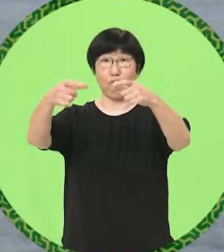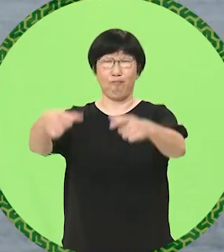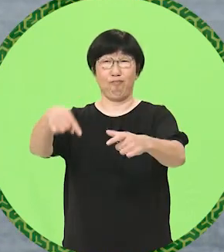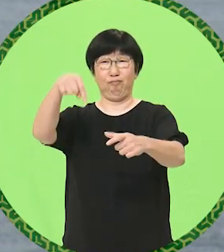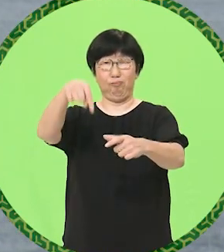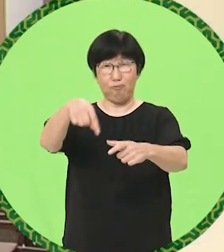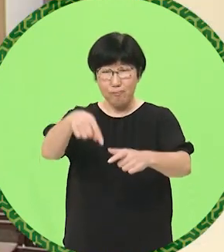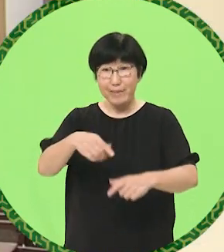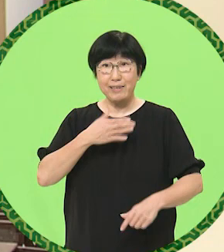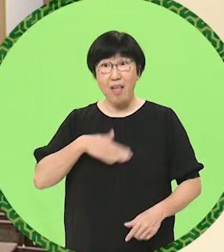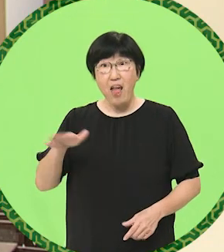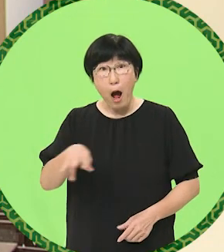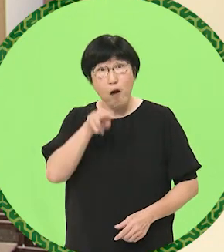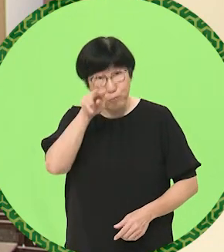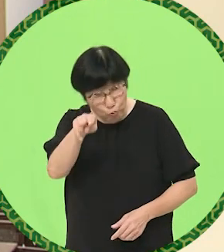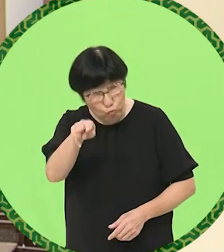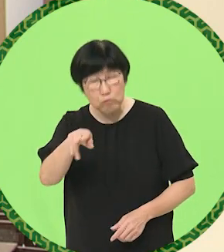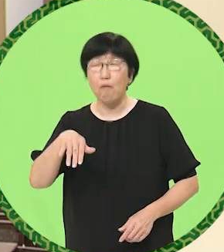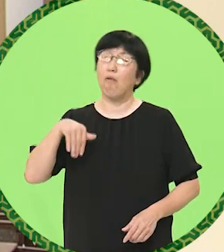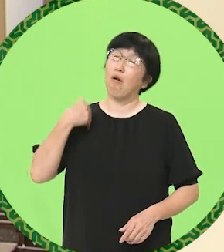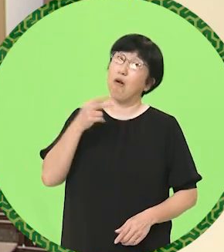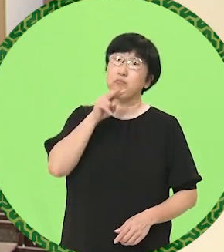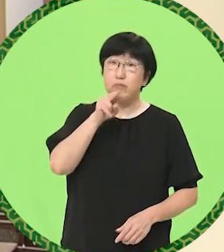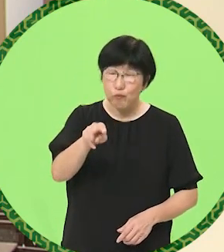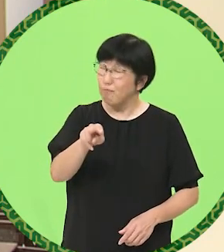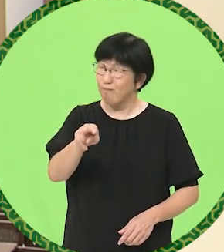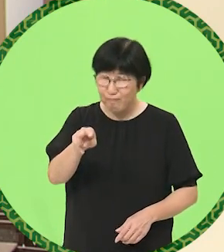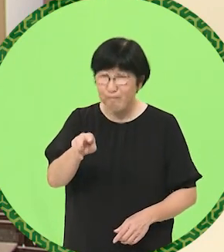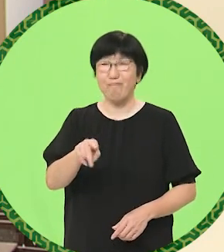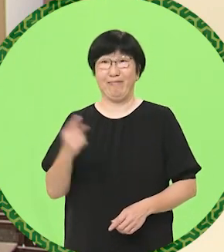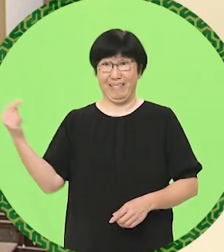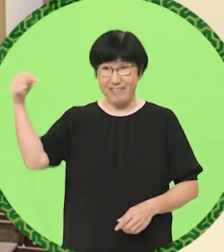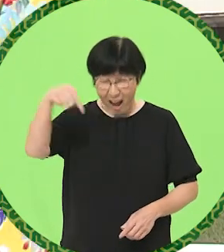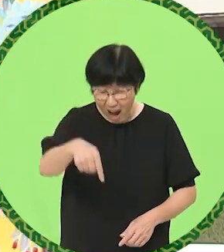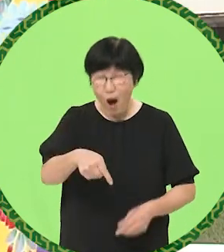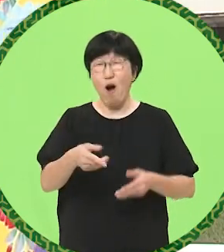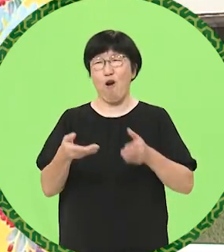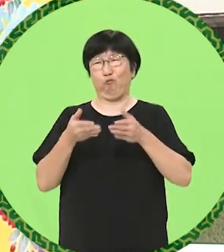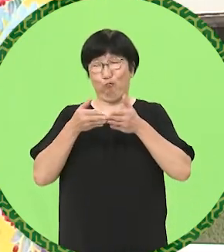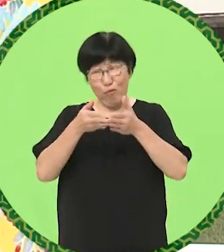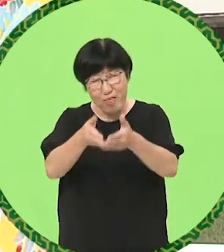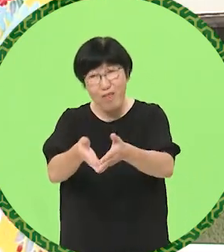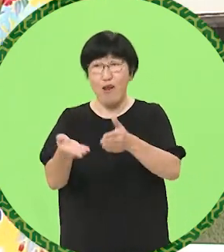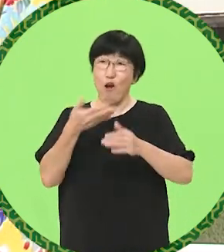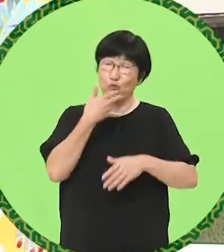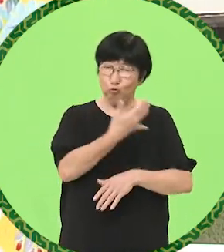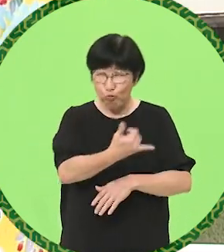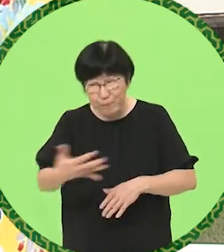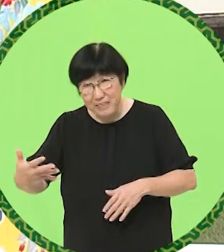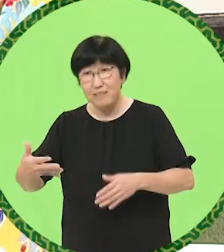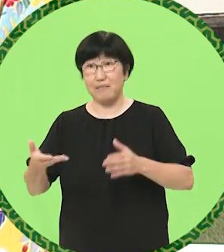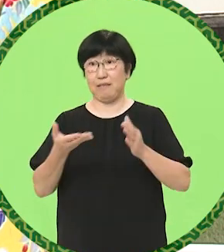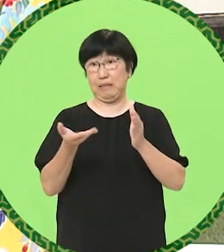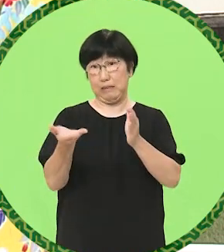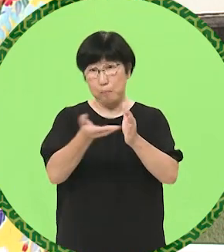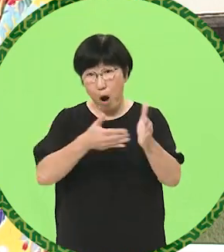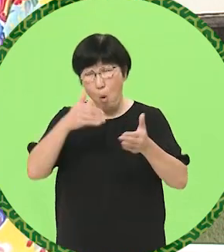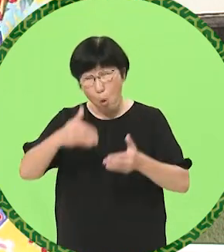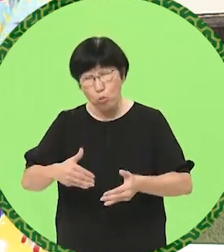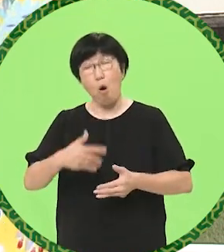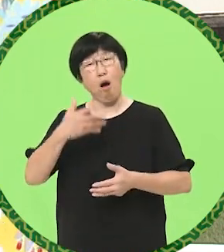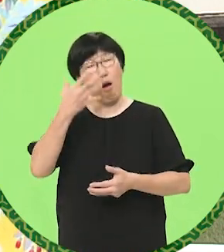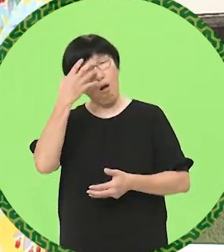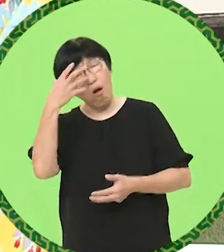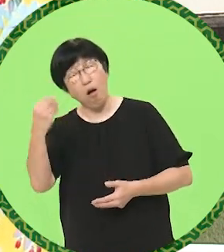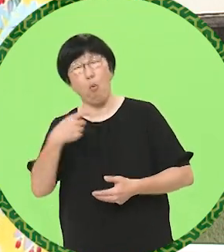崎上島、知ってから見るか知らずに見るか、ここに来たら船、海、島のこときっと心に残ります